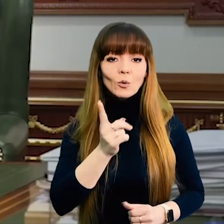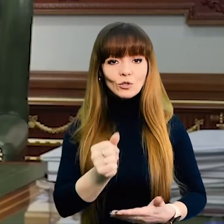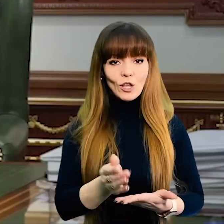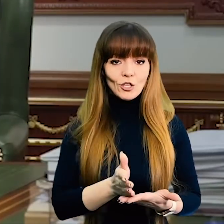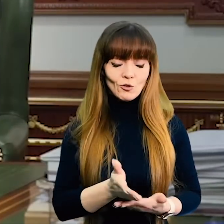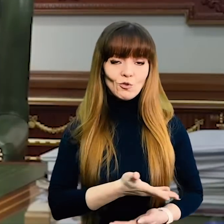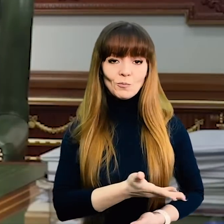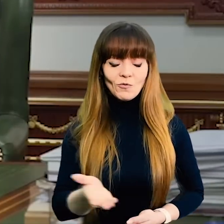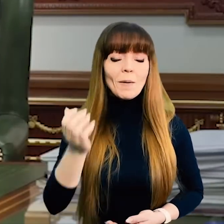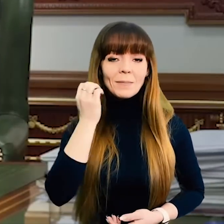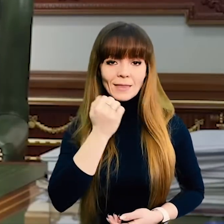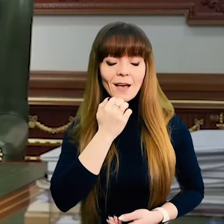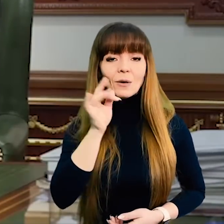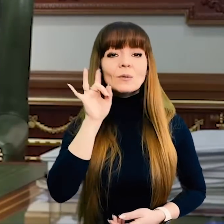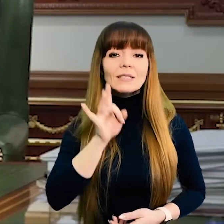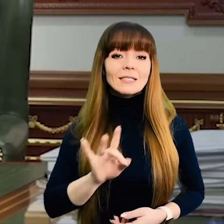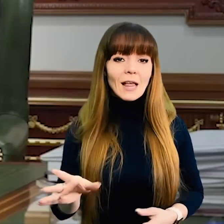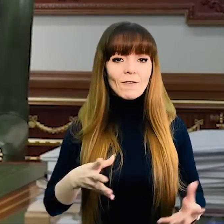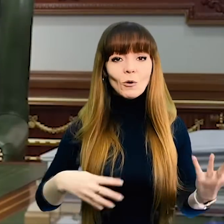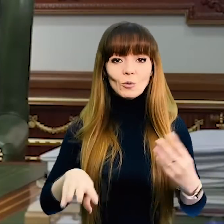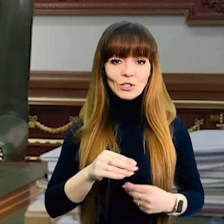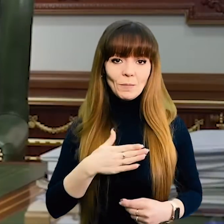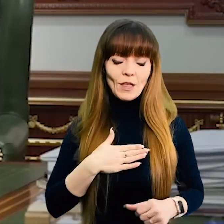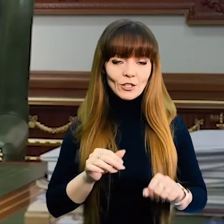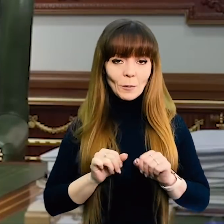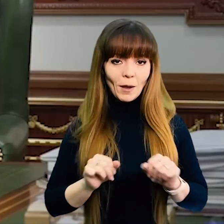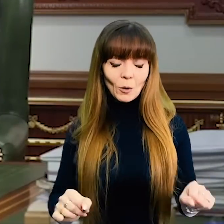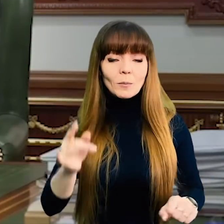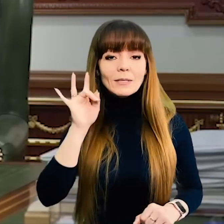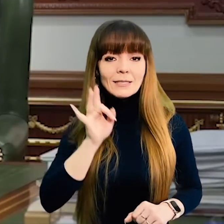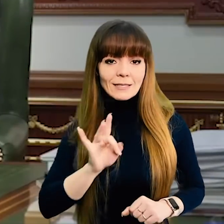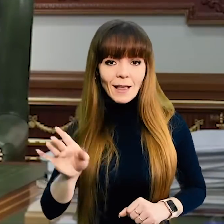Дякую за службу вам всім. Дякую. Слава усім нашим героям. Слава!